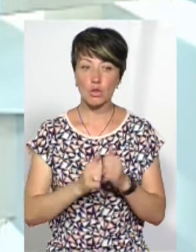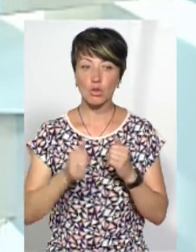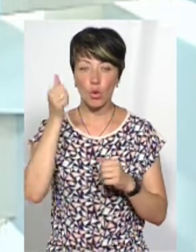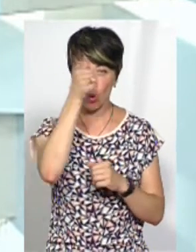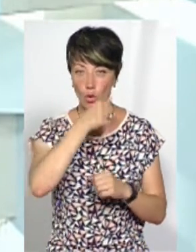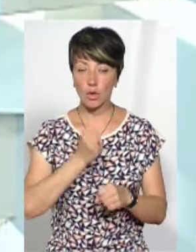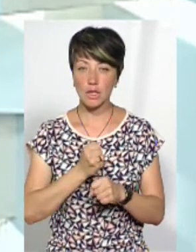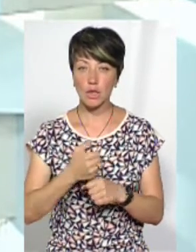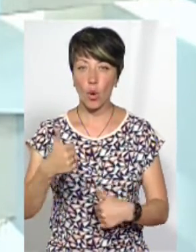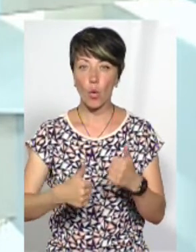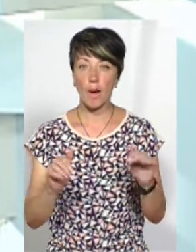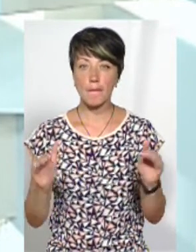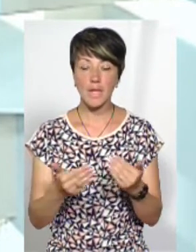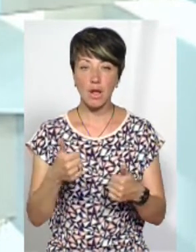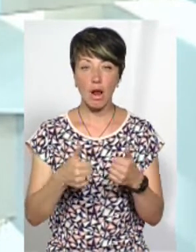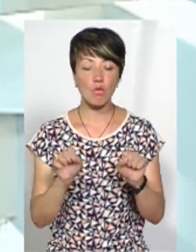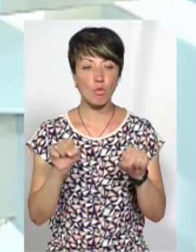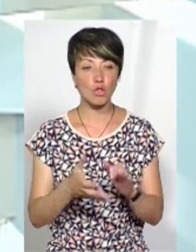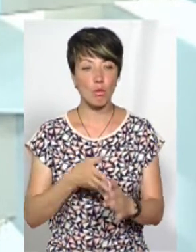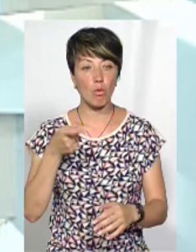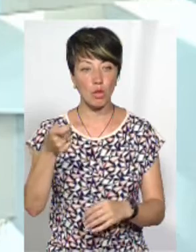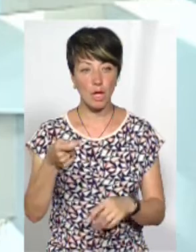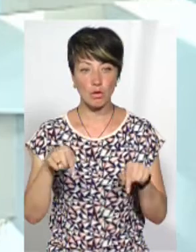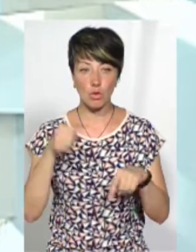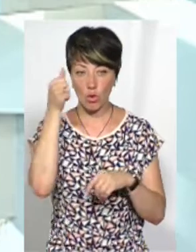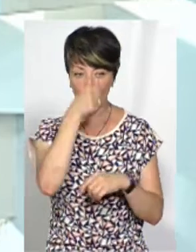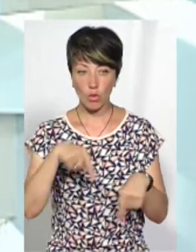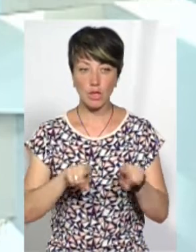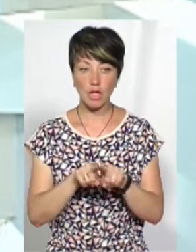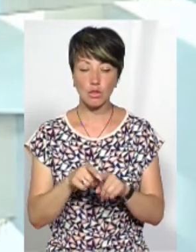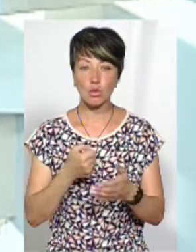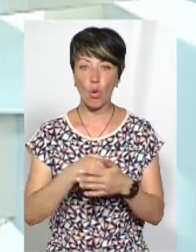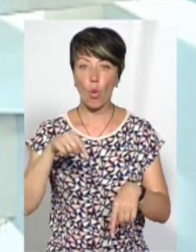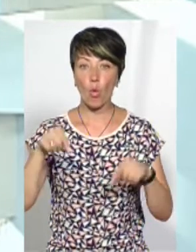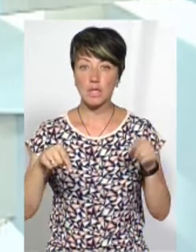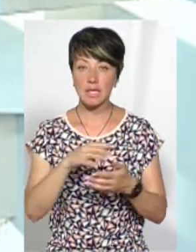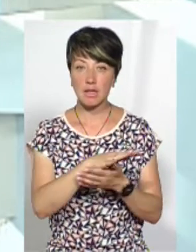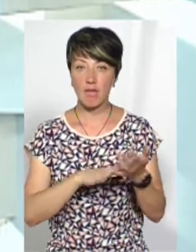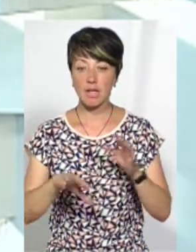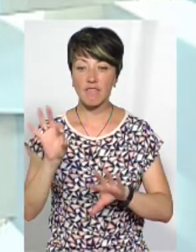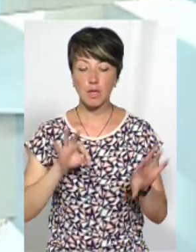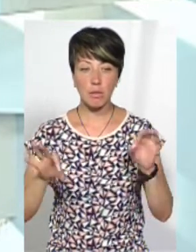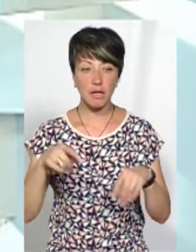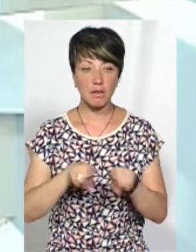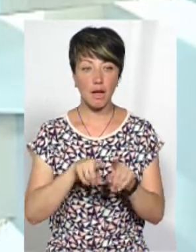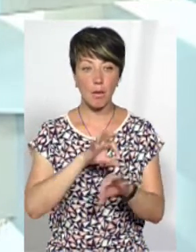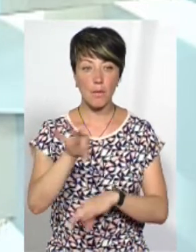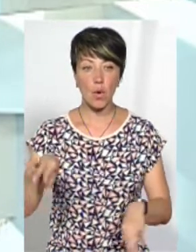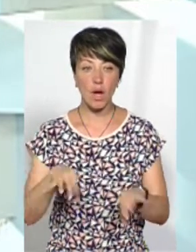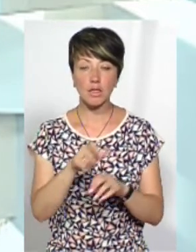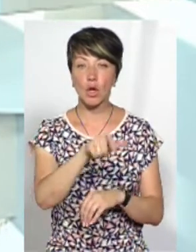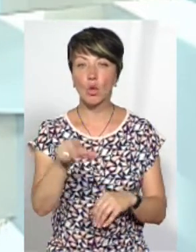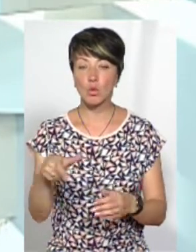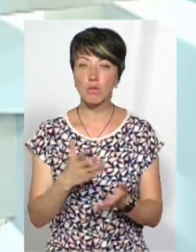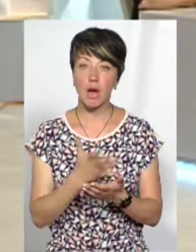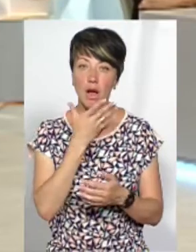щороку діє конкурс мікрогрантів, куди можна податися. Цього року теж до осені буде тривати відбір таких проєктів. І ті люди,